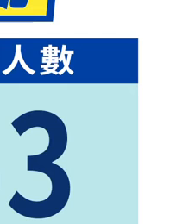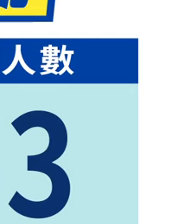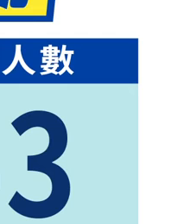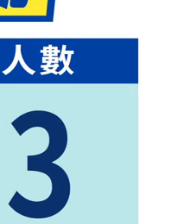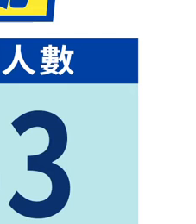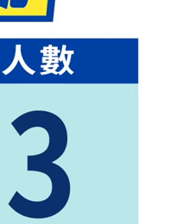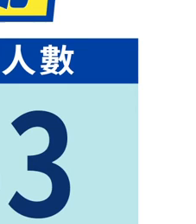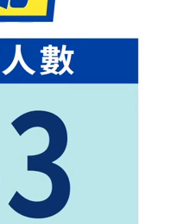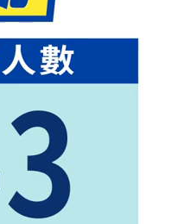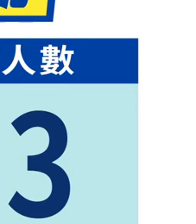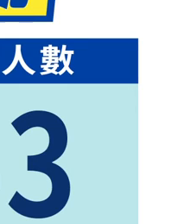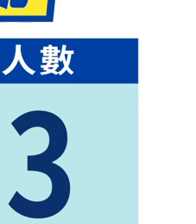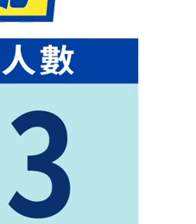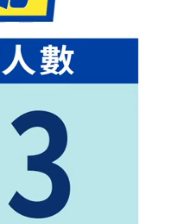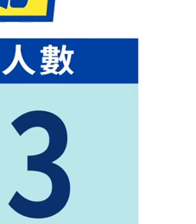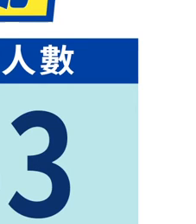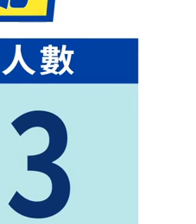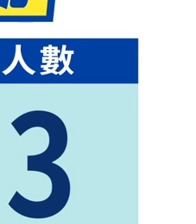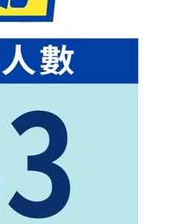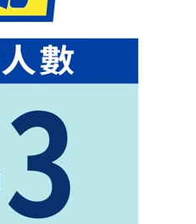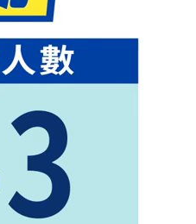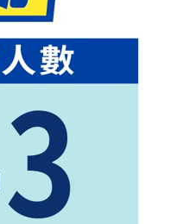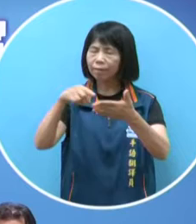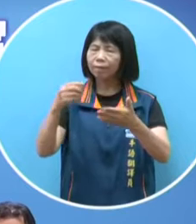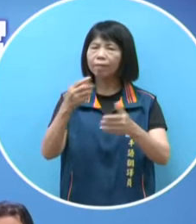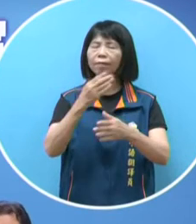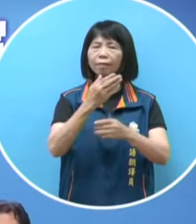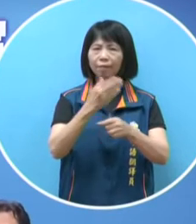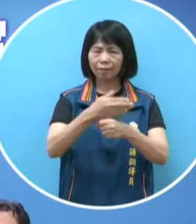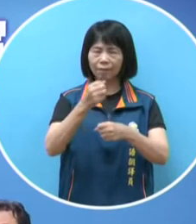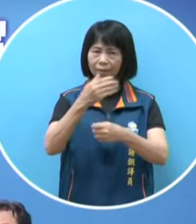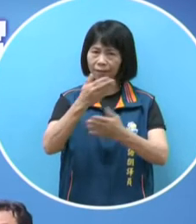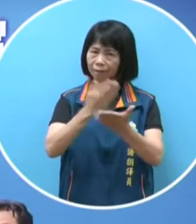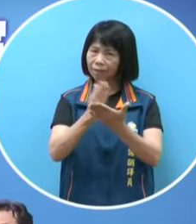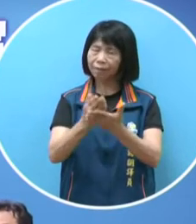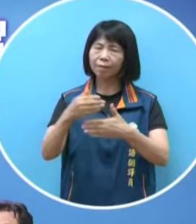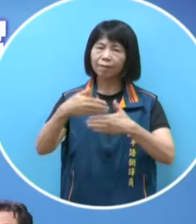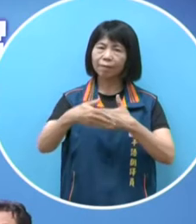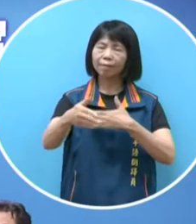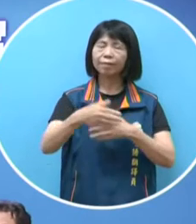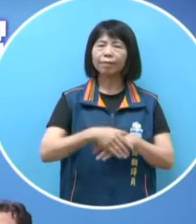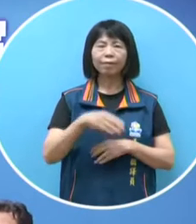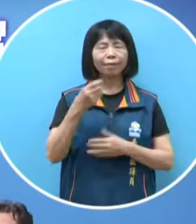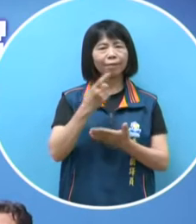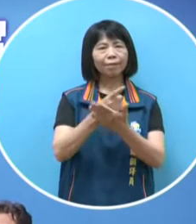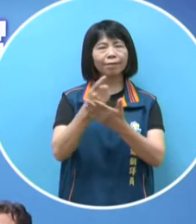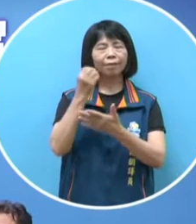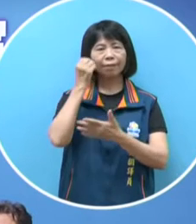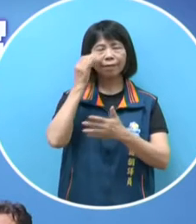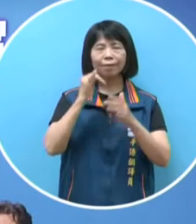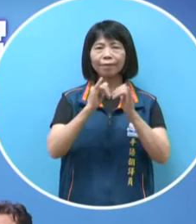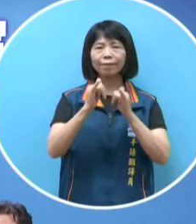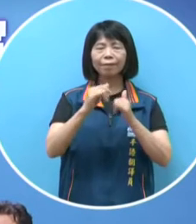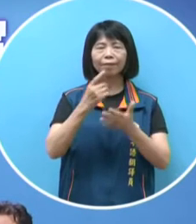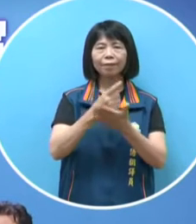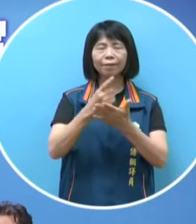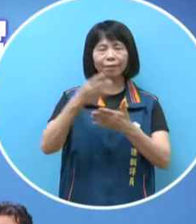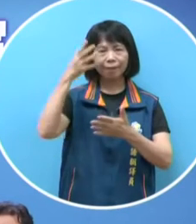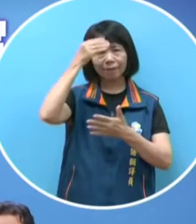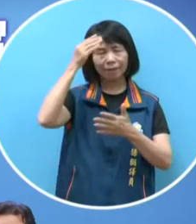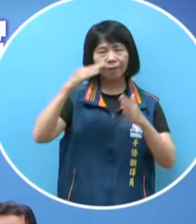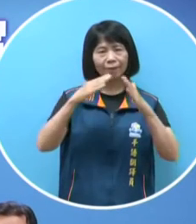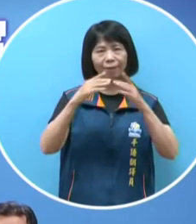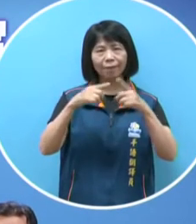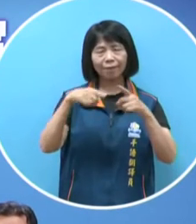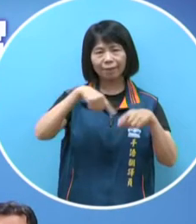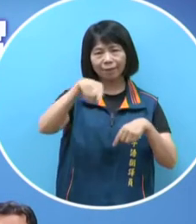县19号难得再见家零，没有确诊个案。但县长徐正伟也提醒乡亲，不能因此而轻忽，还是要保持警戒，坚